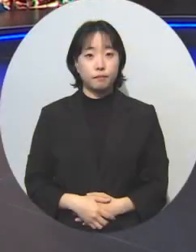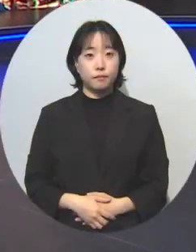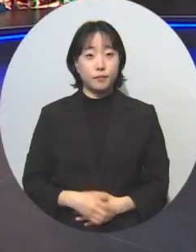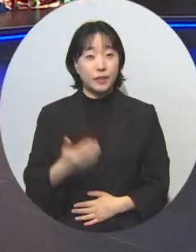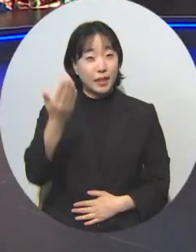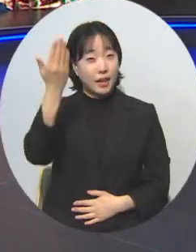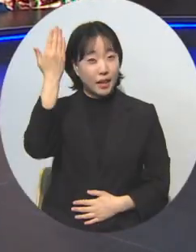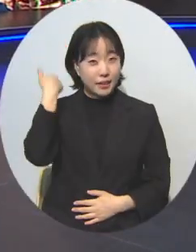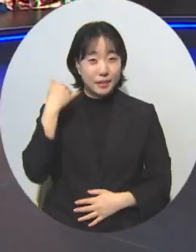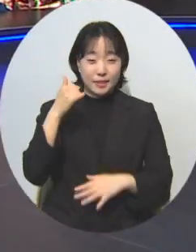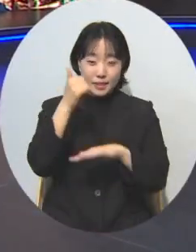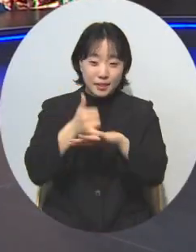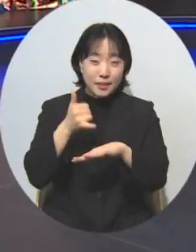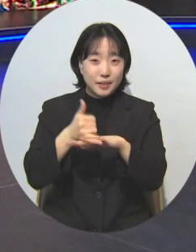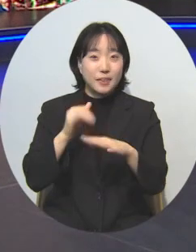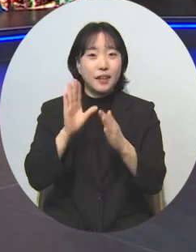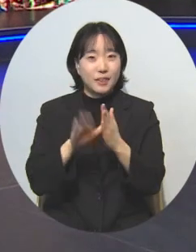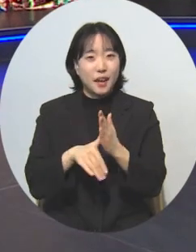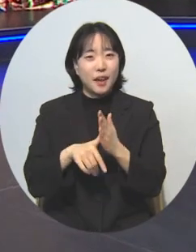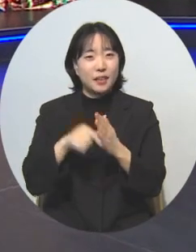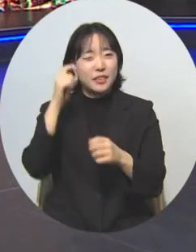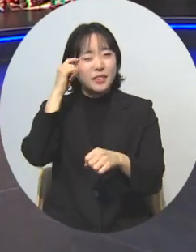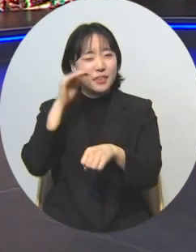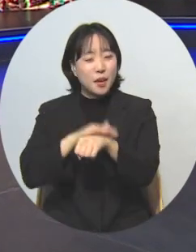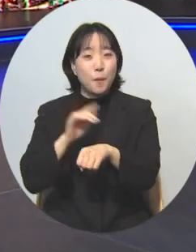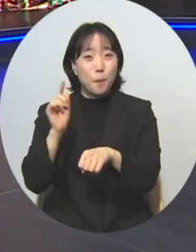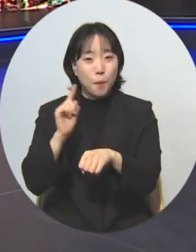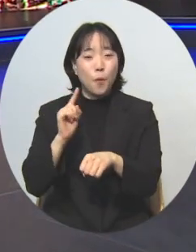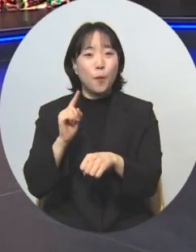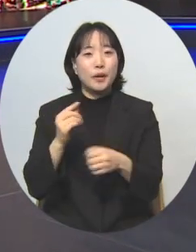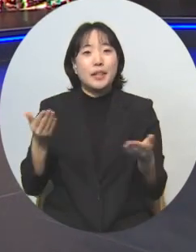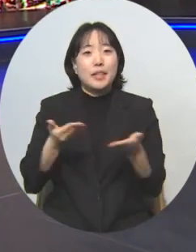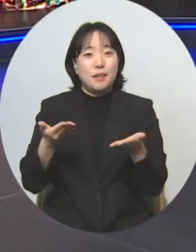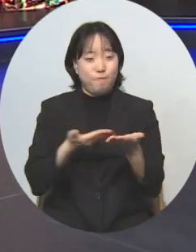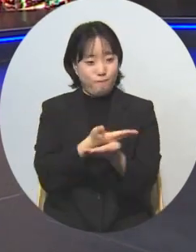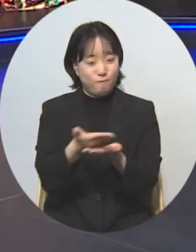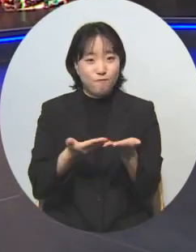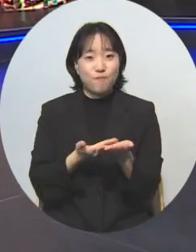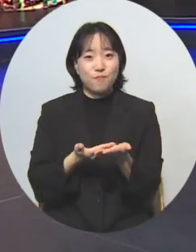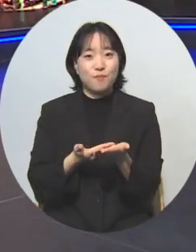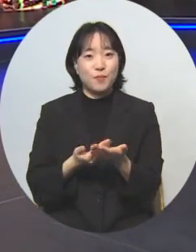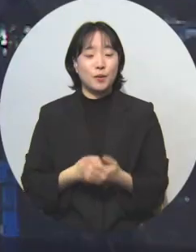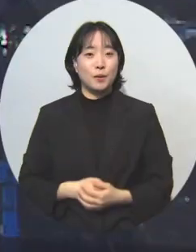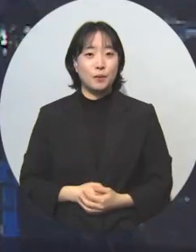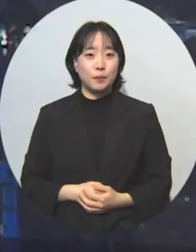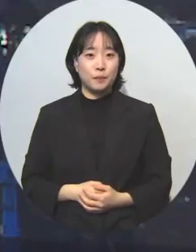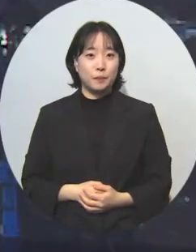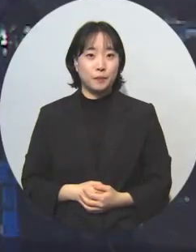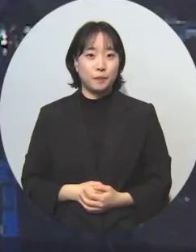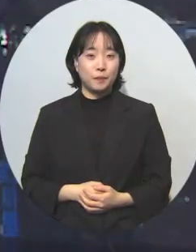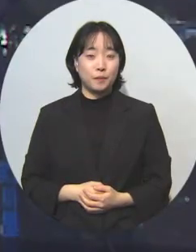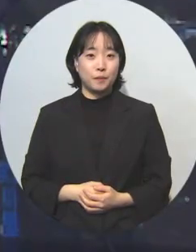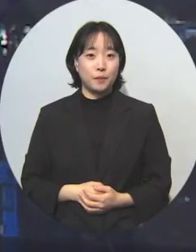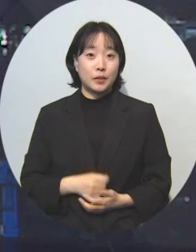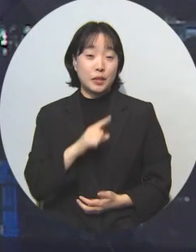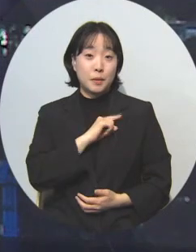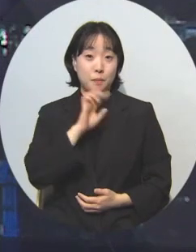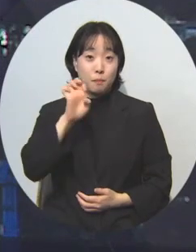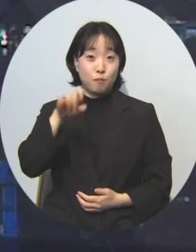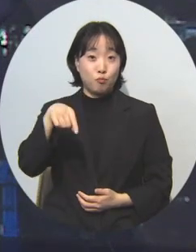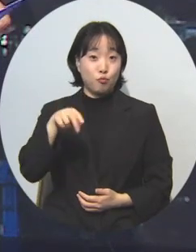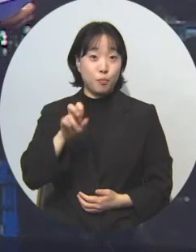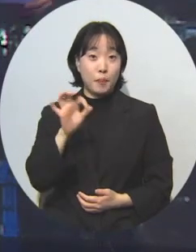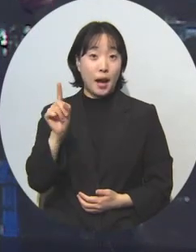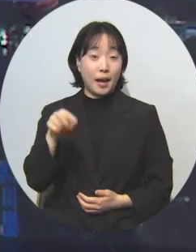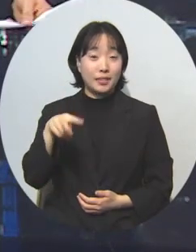노동과 관련해서 선조들의 지혜를 엿볼 수 있는 대표적인 제도로 마시를 꼽습니다 마시는 마을